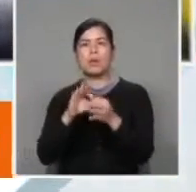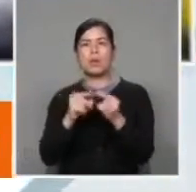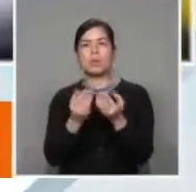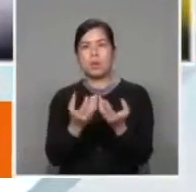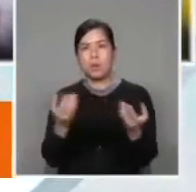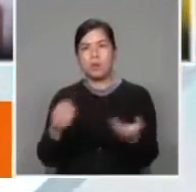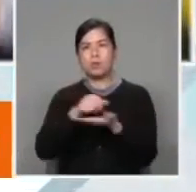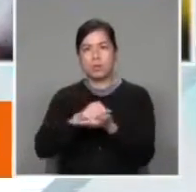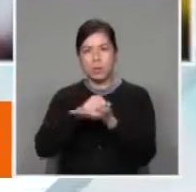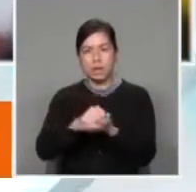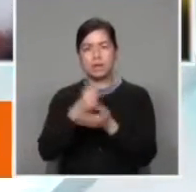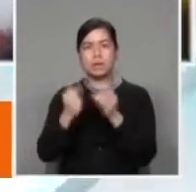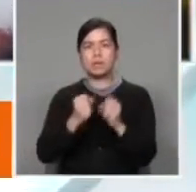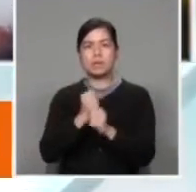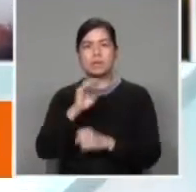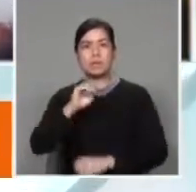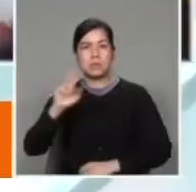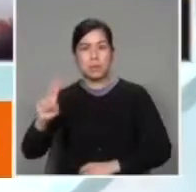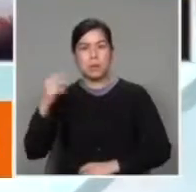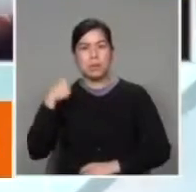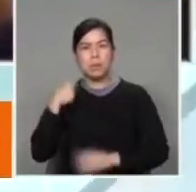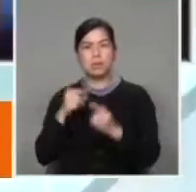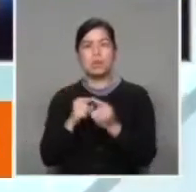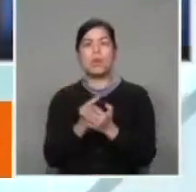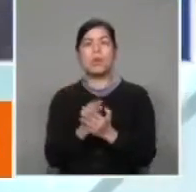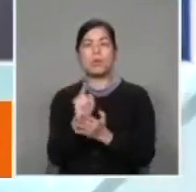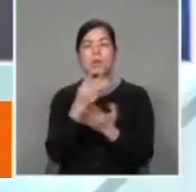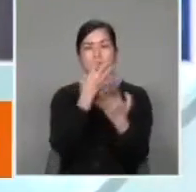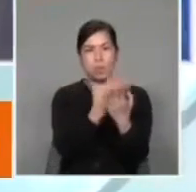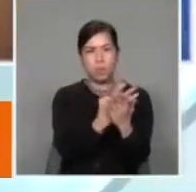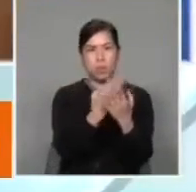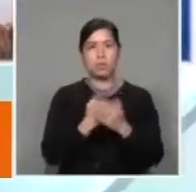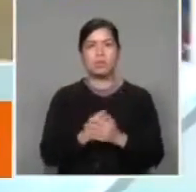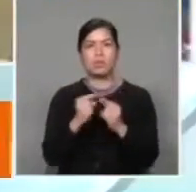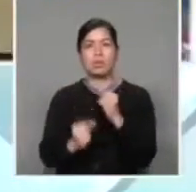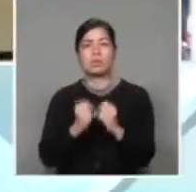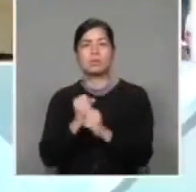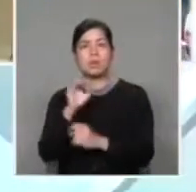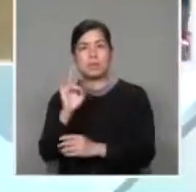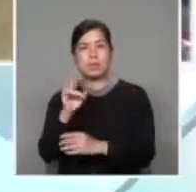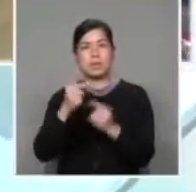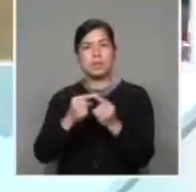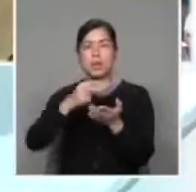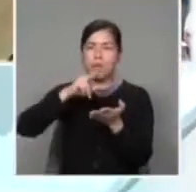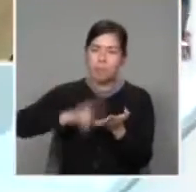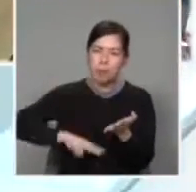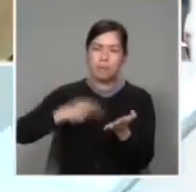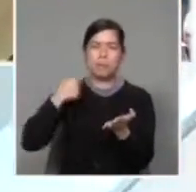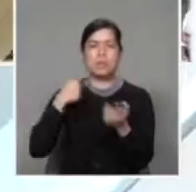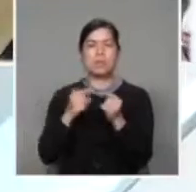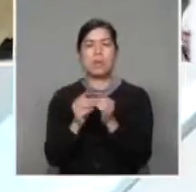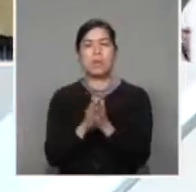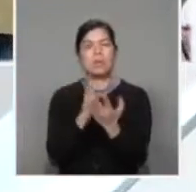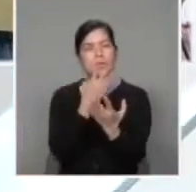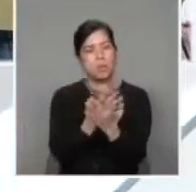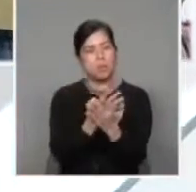ปี2542มีโทษจำคุกไม่เกิน7ปีหรือปรับไม่เกิน 140,000 บาทหรือเจอทั้งจำทั้งปรับนะครับ ค่ะ